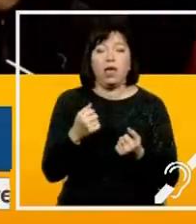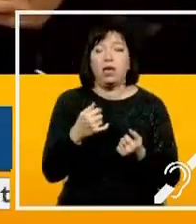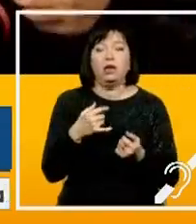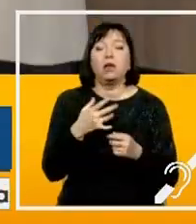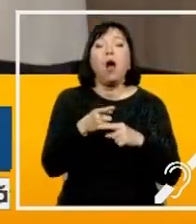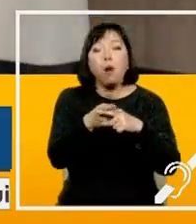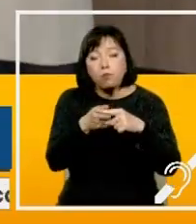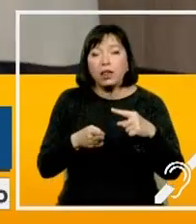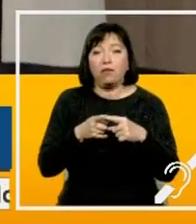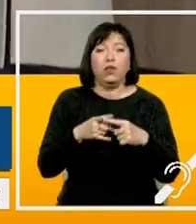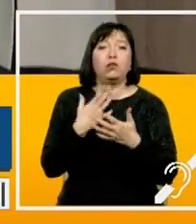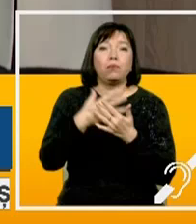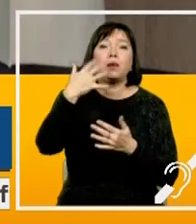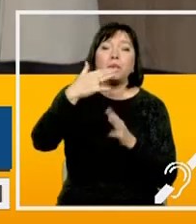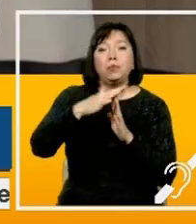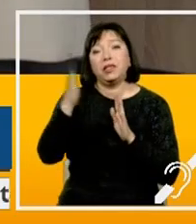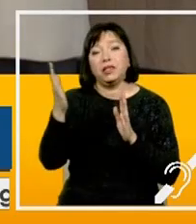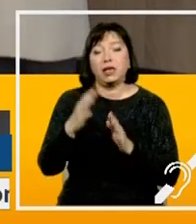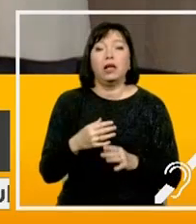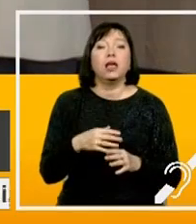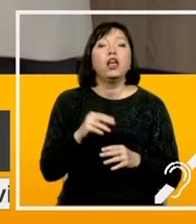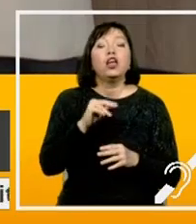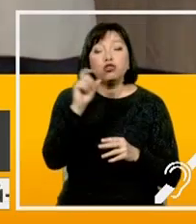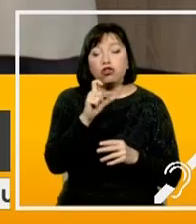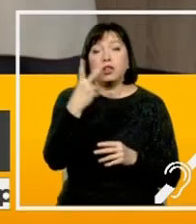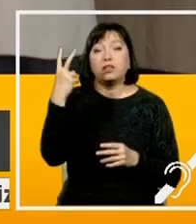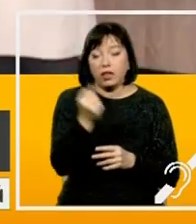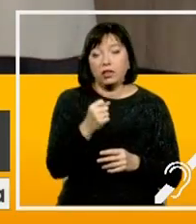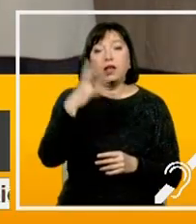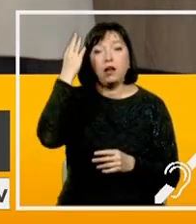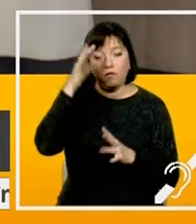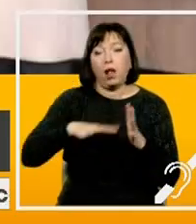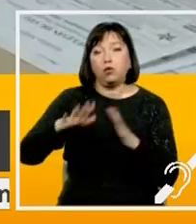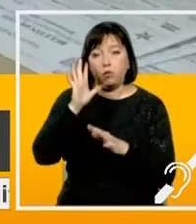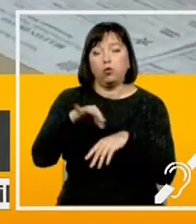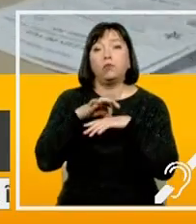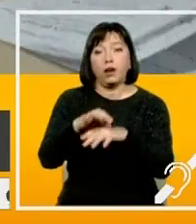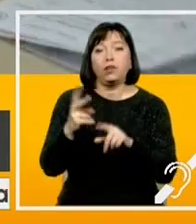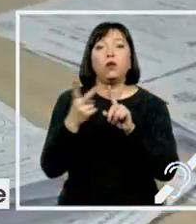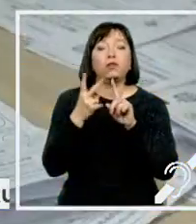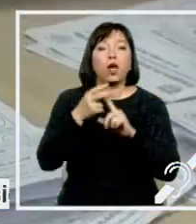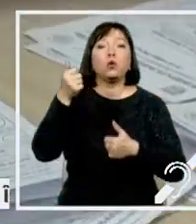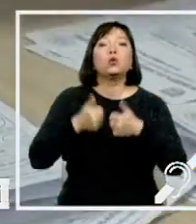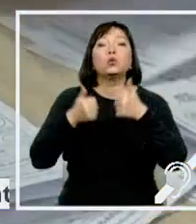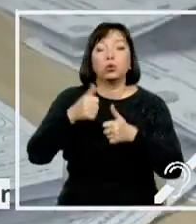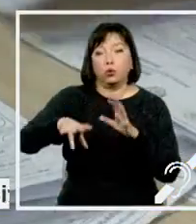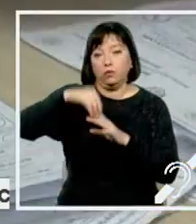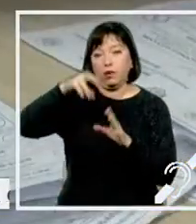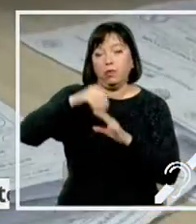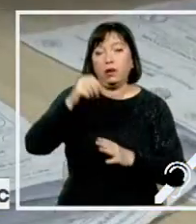puțin jumătate din voturile alegătorilor, peste 2 săptămâni în Republica Moldova va avea loc cel de-al doilea tur de scrutin.